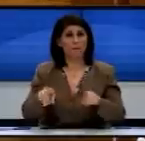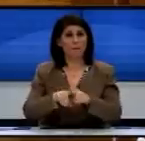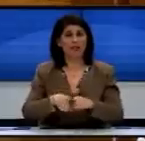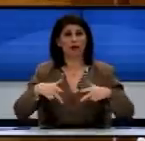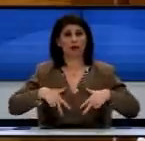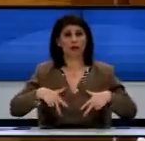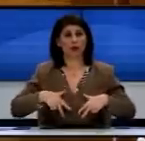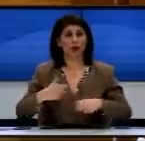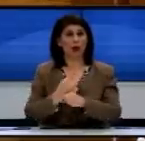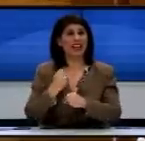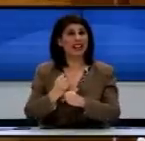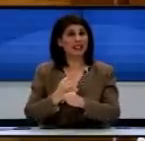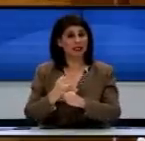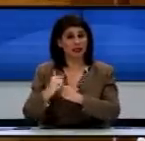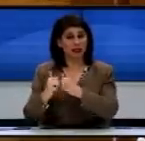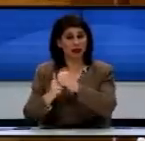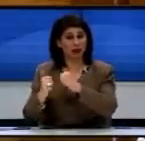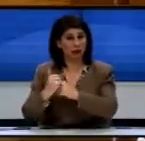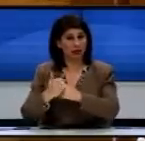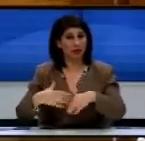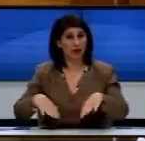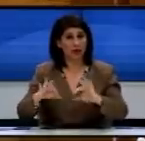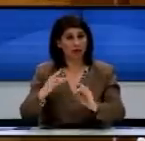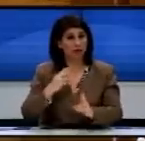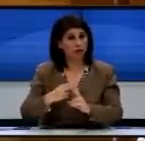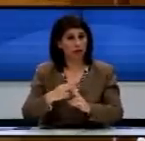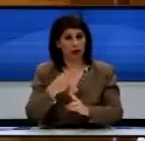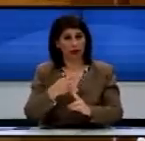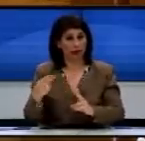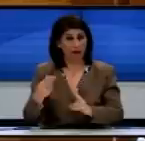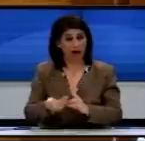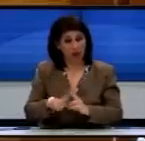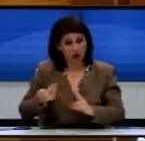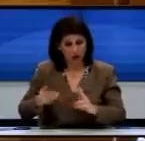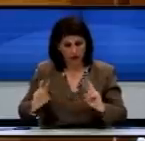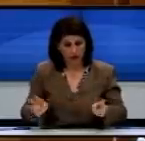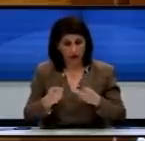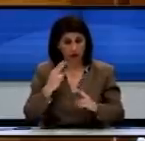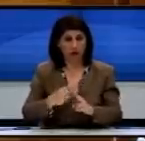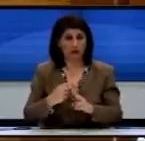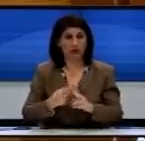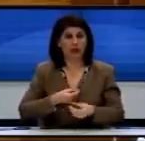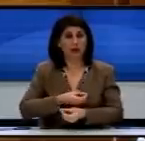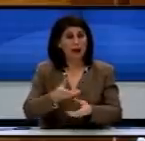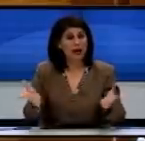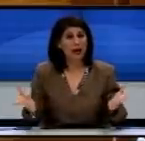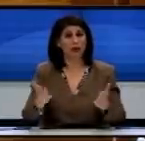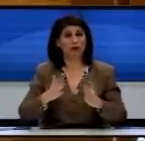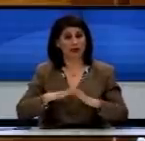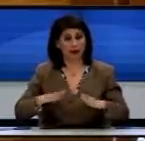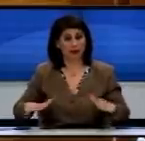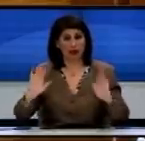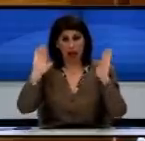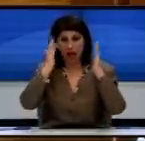Υπουργείο Εργασίας και με τις δομές του, το οποίο ξεκινάει από το κρίσιμο ζήτημα της έγκαιρης διάγνωσης, τόσο σημαντικό για να μπορούμε να παρέχουμε στα παιδιά με αυτισμό